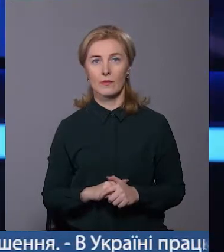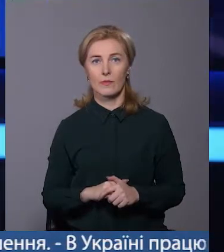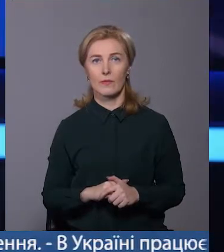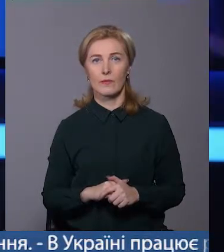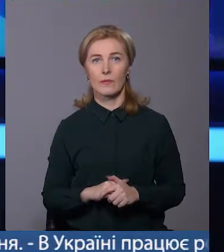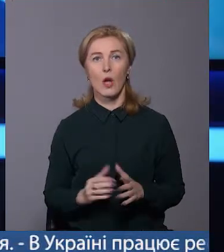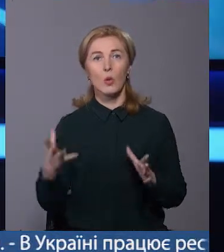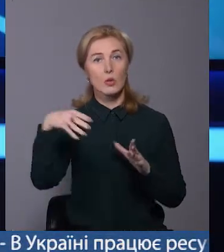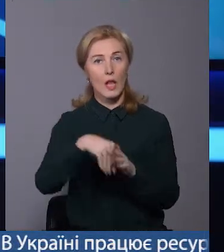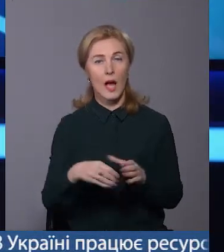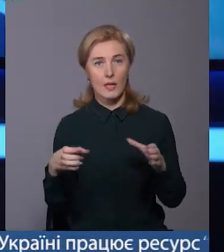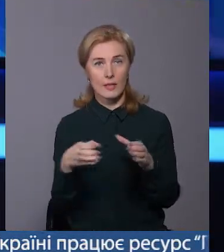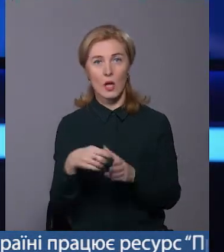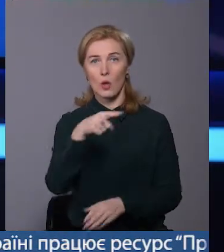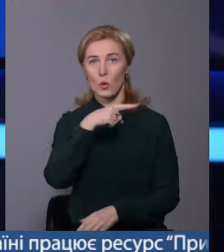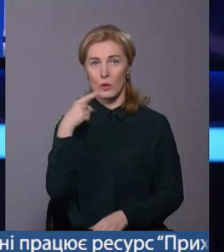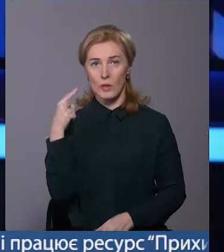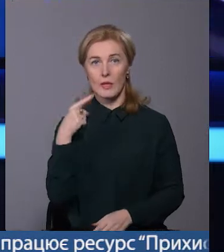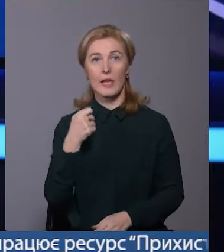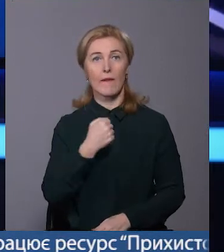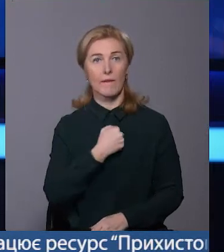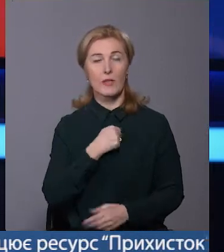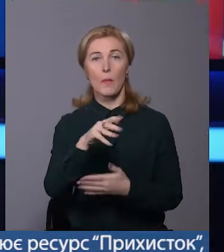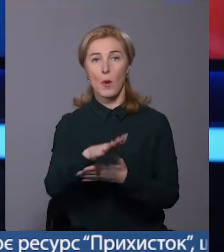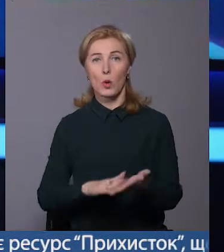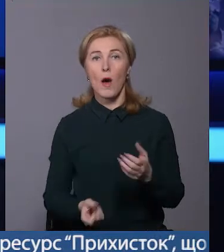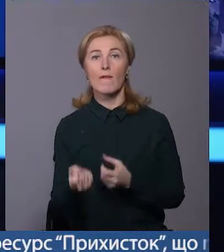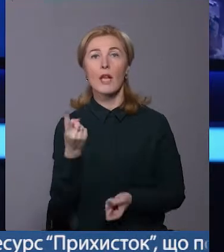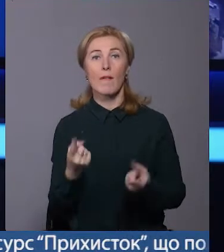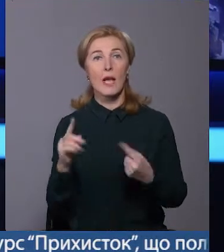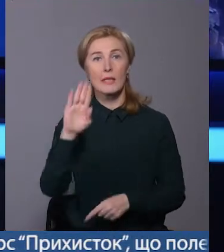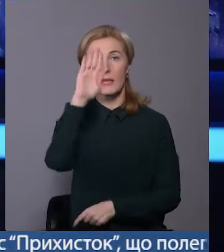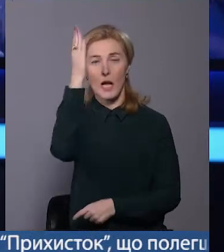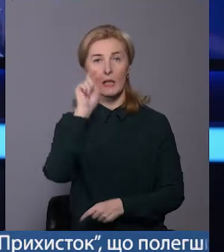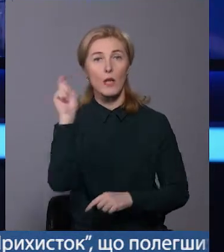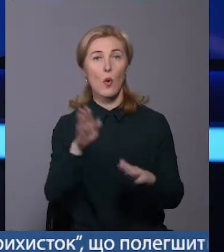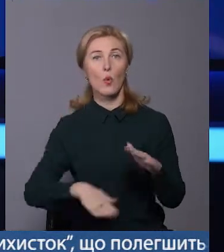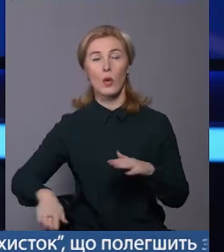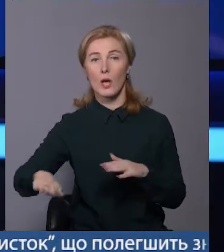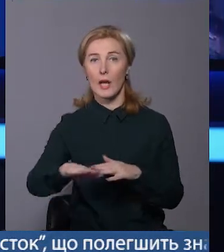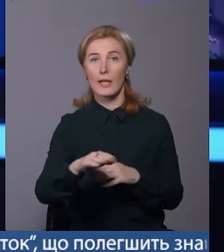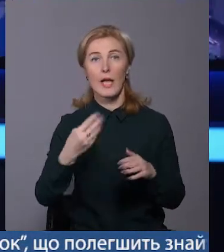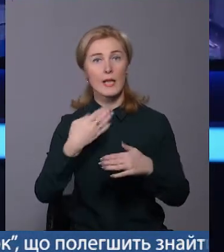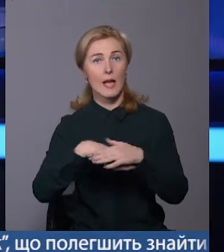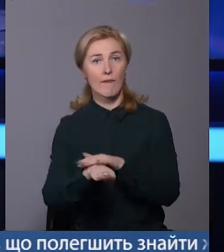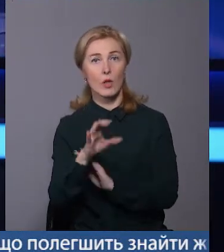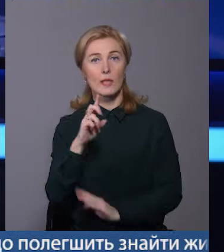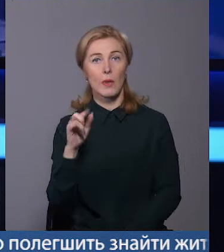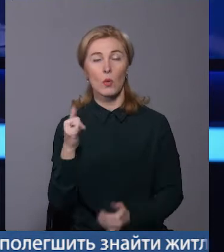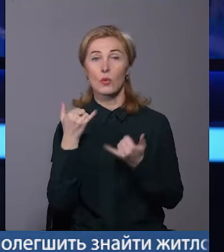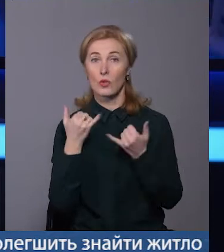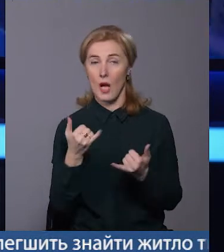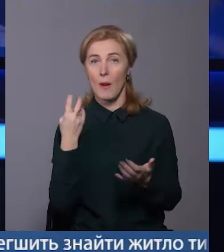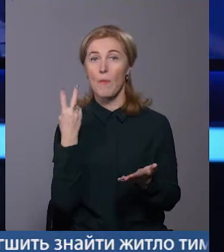У складі російських окупаційних військ продовжують виявляти зрадників України. На відео СБУ, яке ми вам